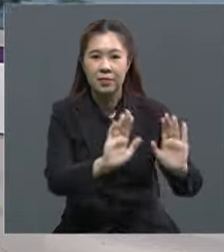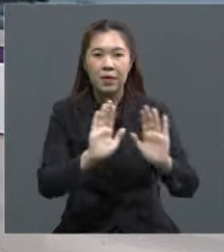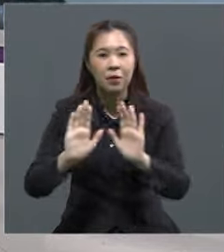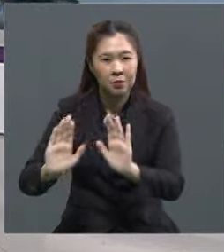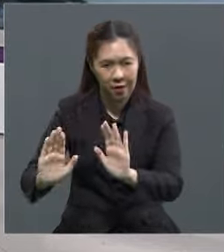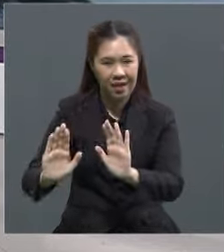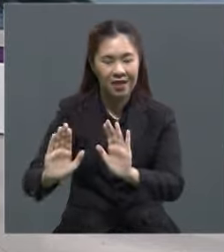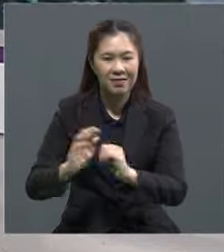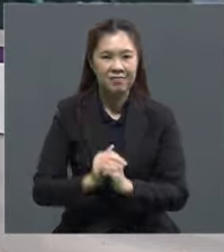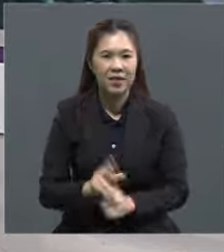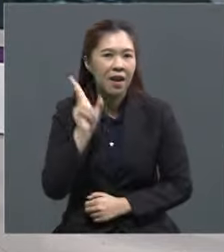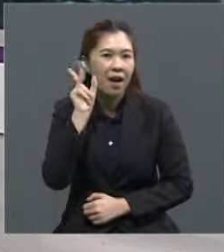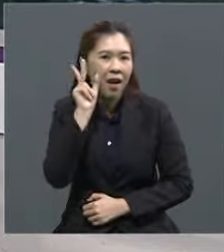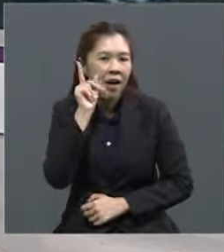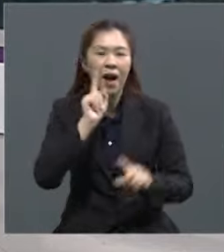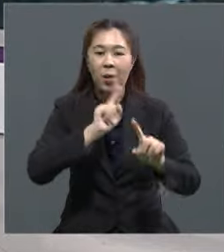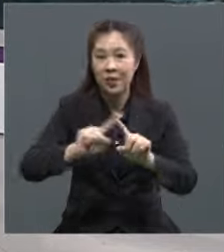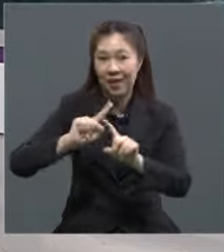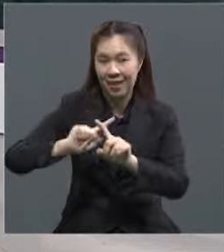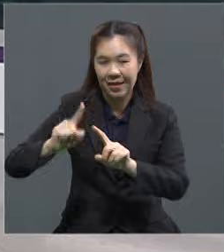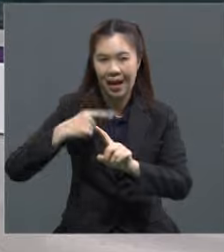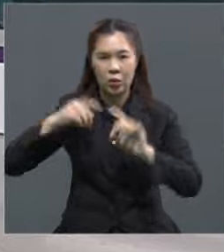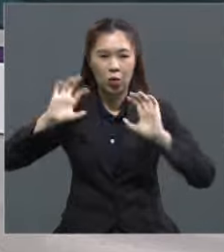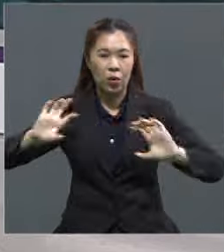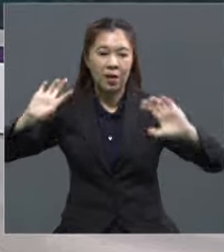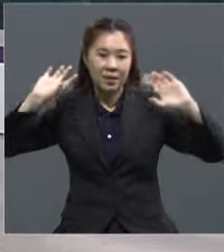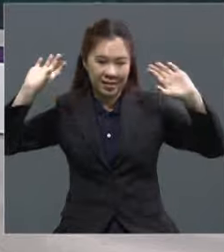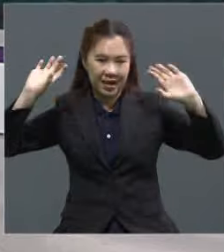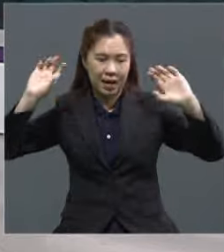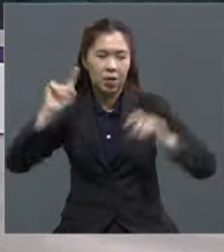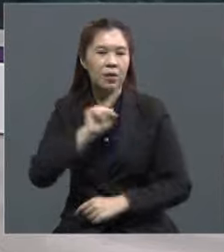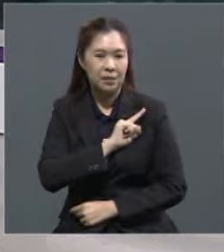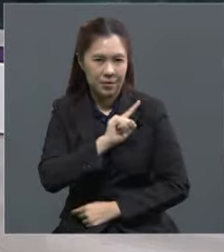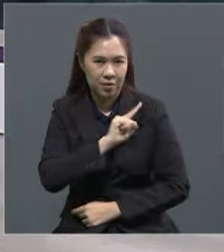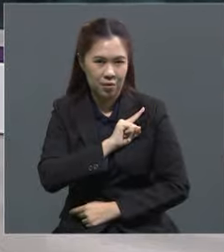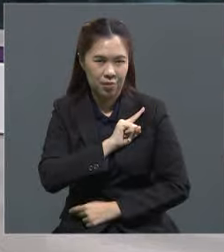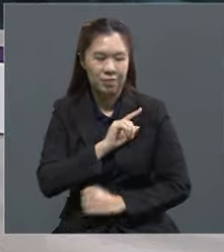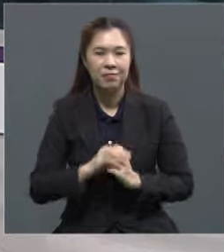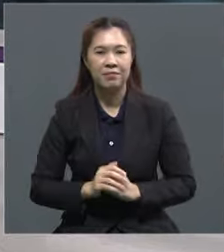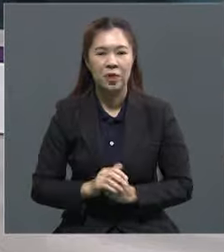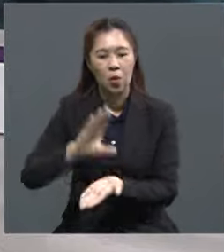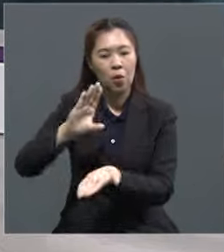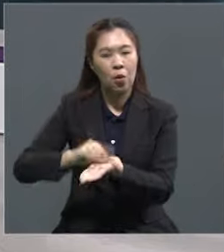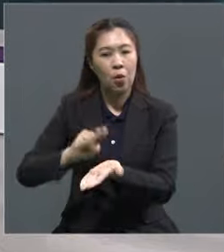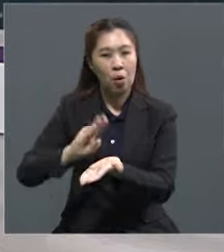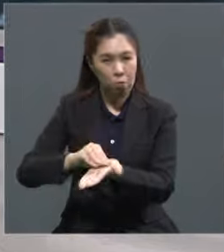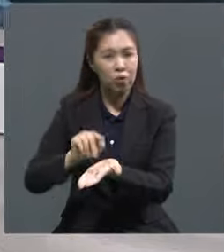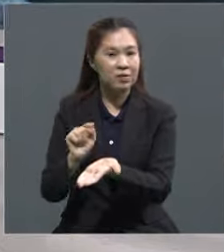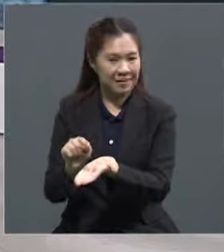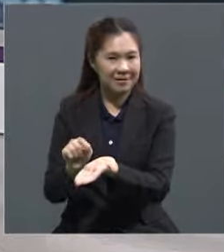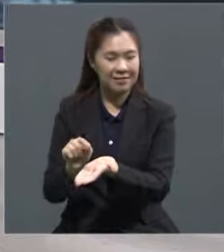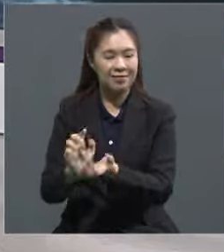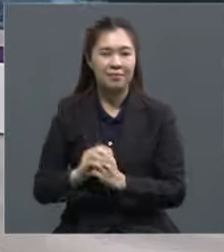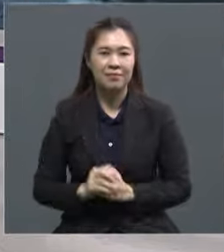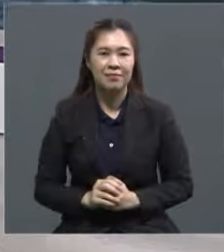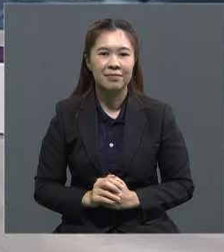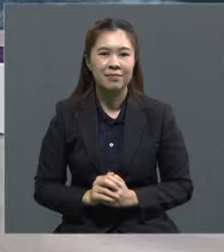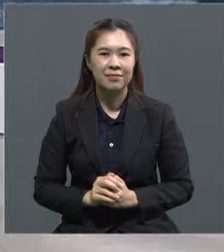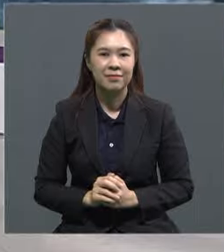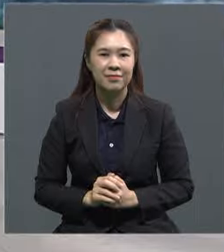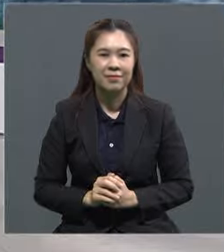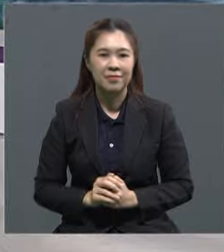ติดตามข่าวสารข้อมูลของหน่วยงานภาครัฐหน่วยงานภาครัฐต้องรับผิดชอบในส่วนของข้อมูลอย่างนั้นอยู่แล้วเพราะฉะนั้นเรา